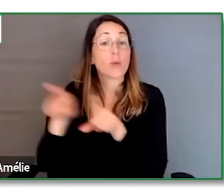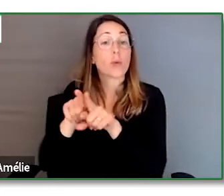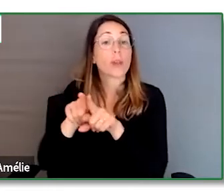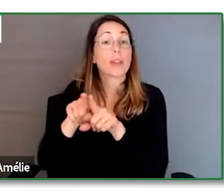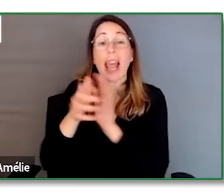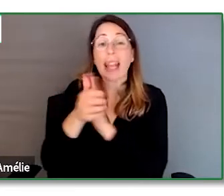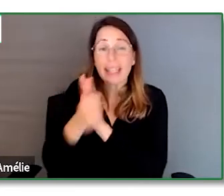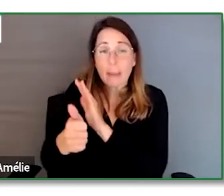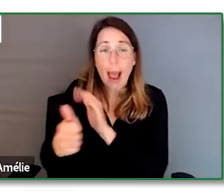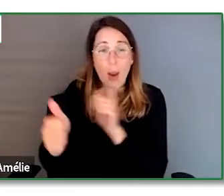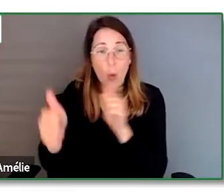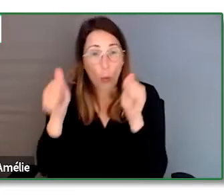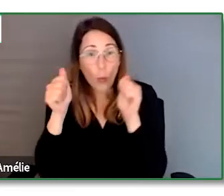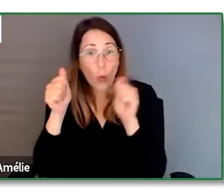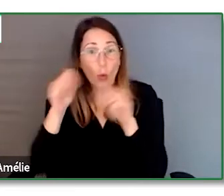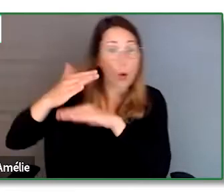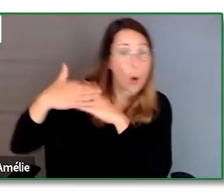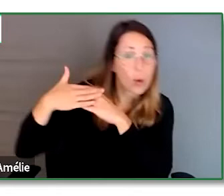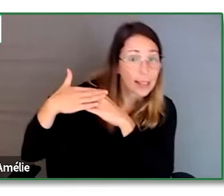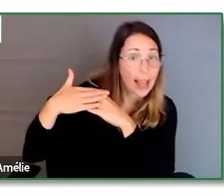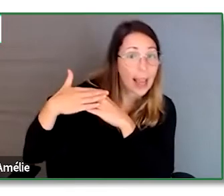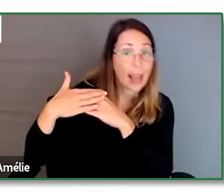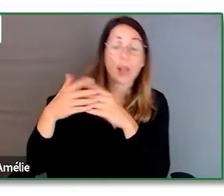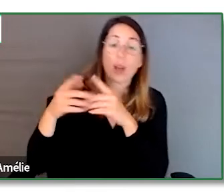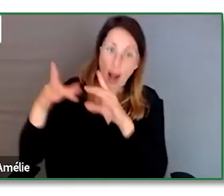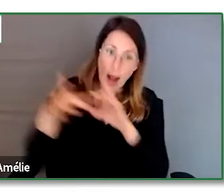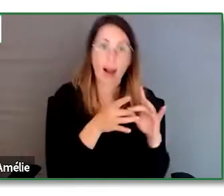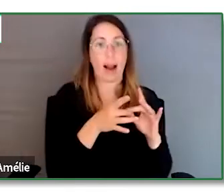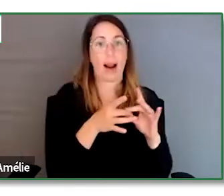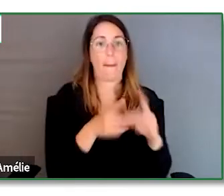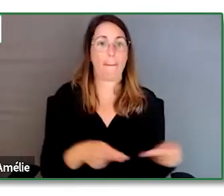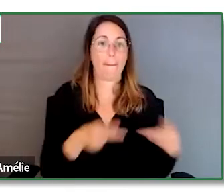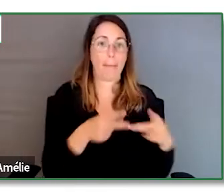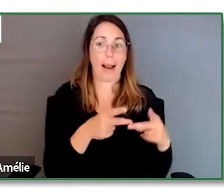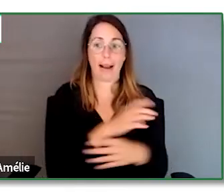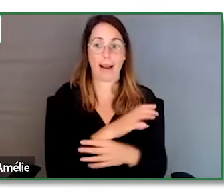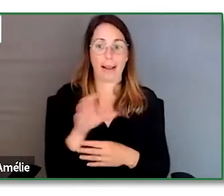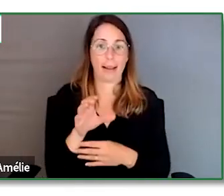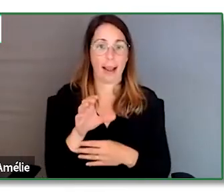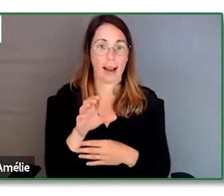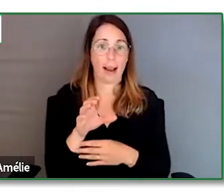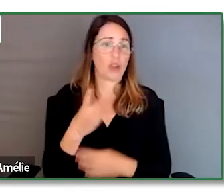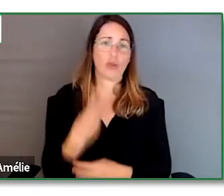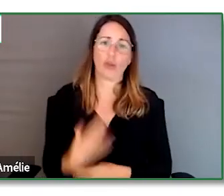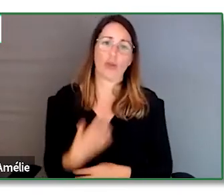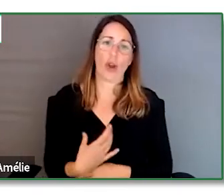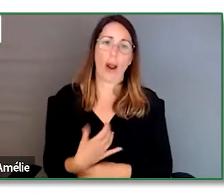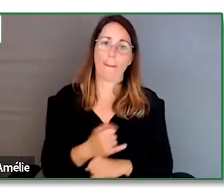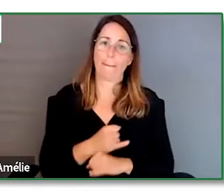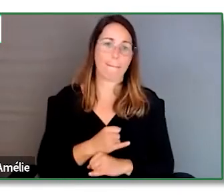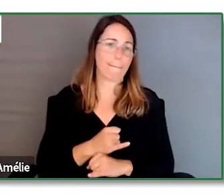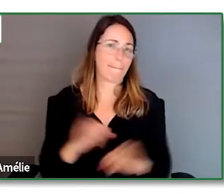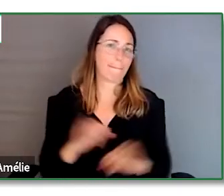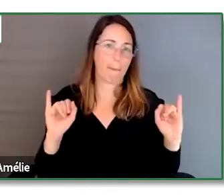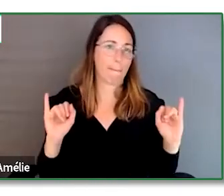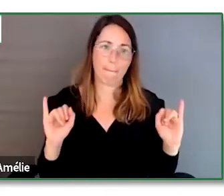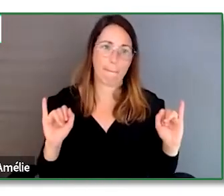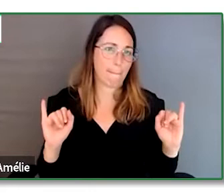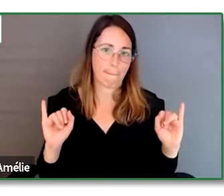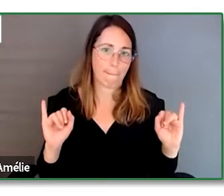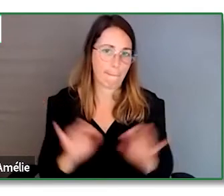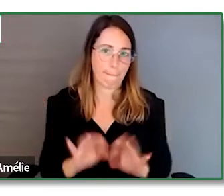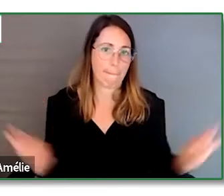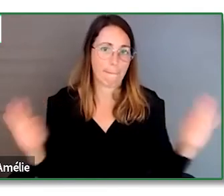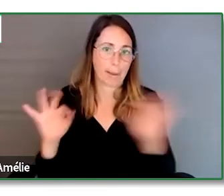cette conférence travaillent déjà avec Parcs Canada. On ne peut pas faire cavalier seul. Il est important que nous ayons des partenaires et des